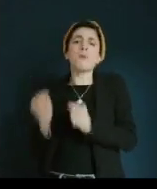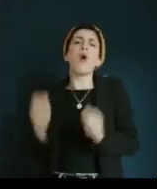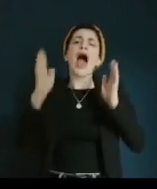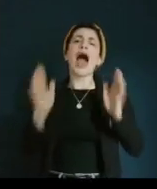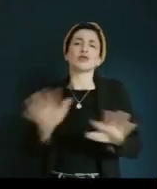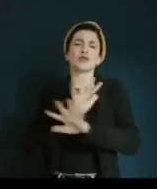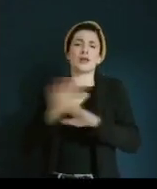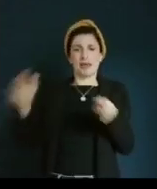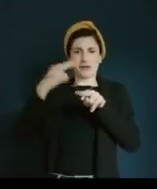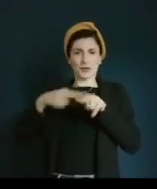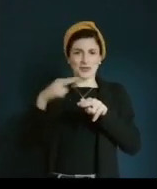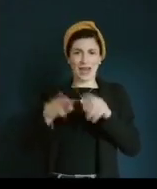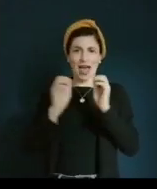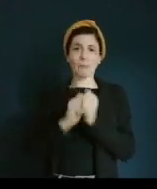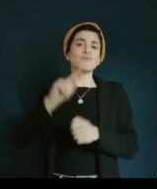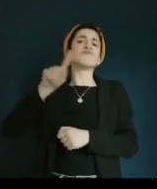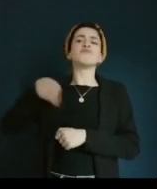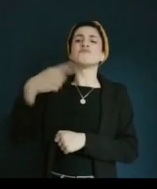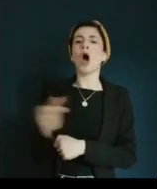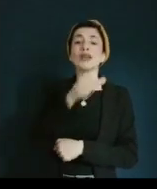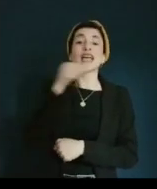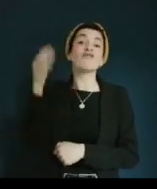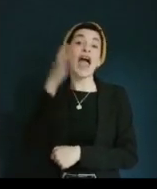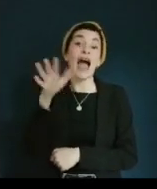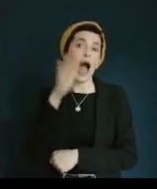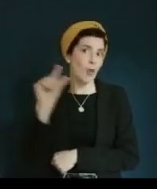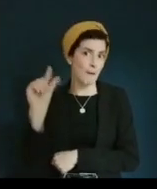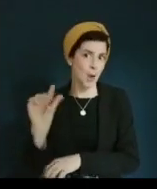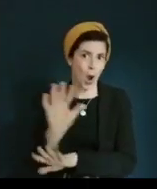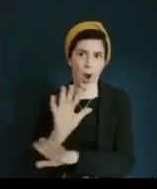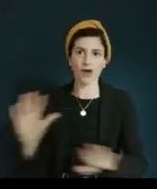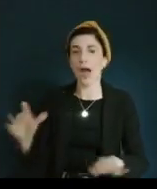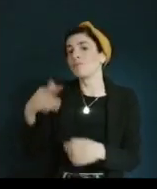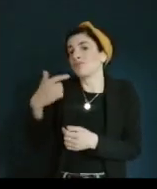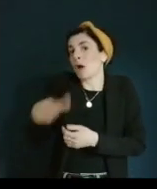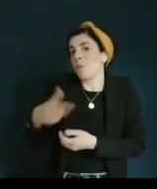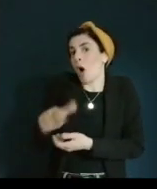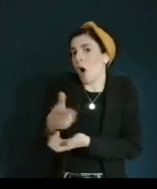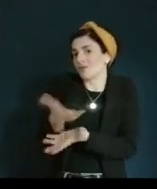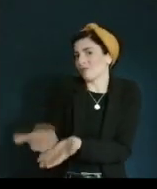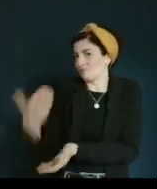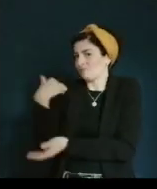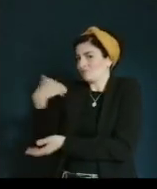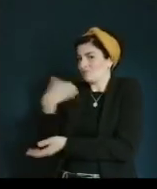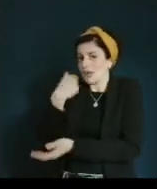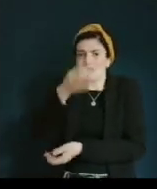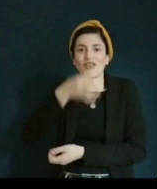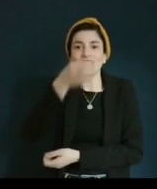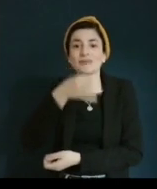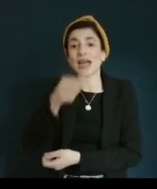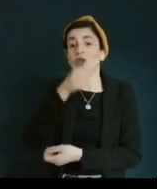assolutamente utilizzarlo. E poi ci servirà dell'acqua, poca naturalmente, perché dobbiamo avere appunto, come